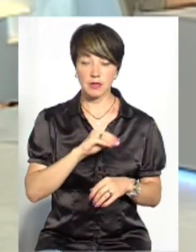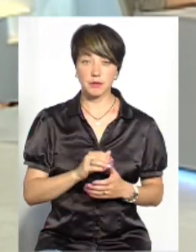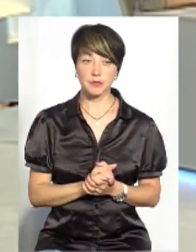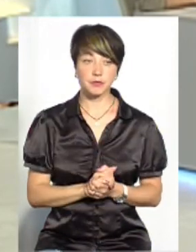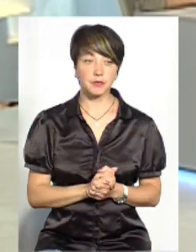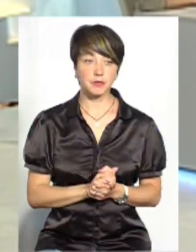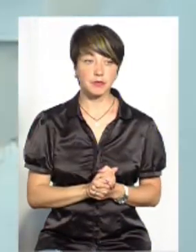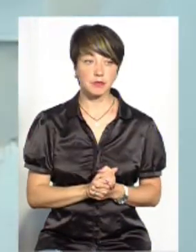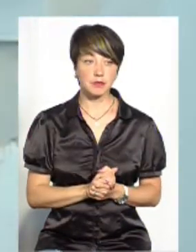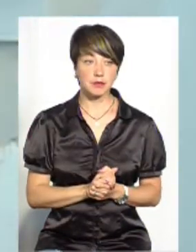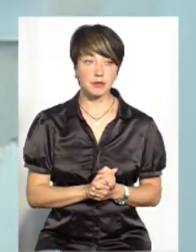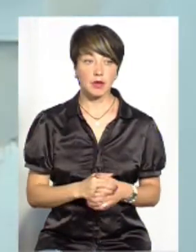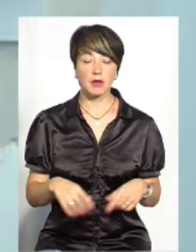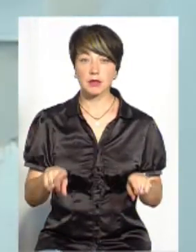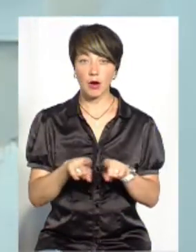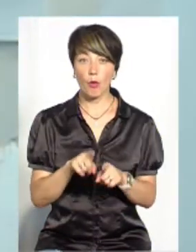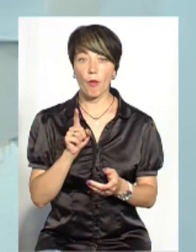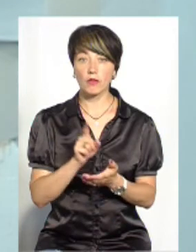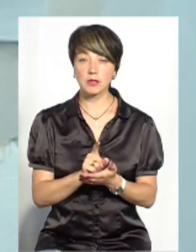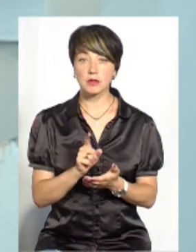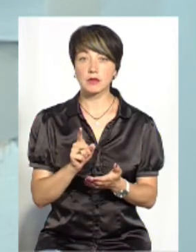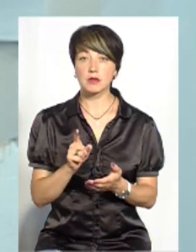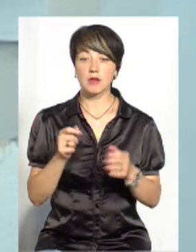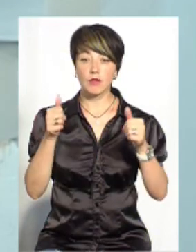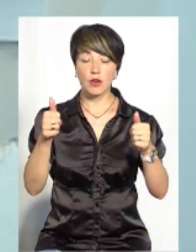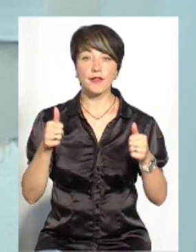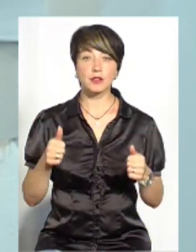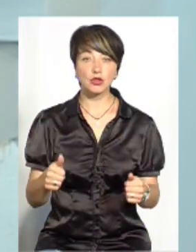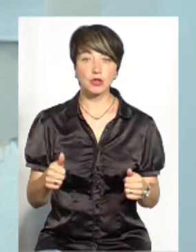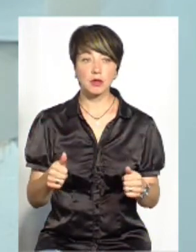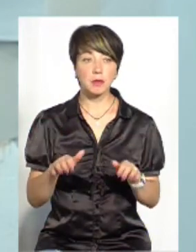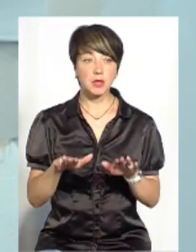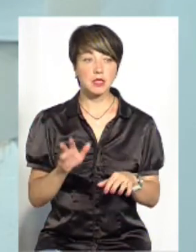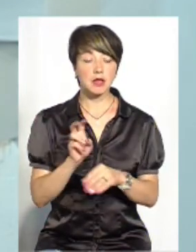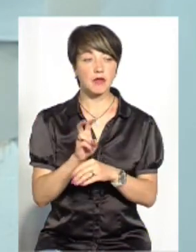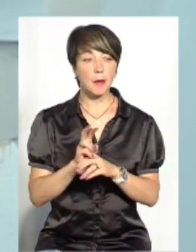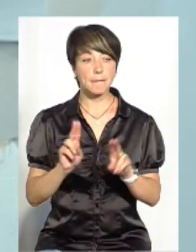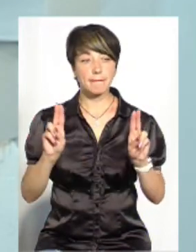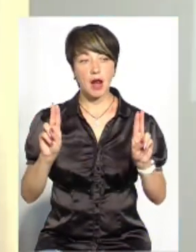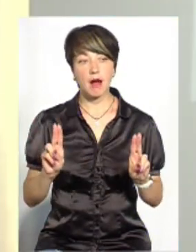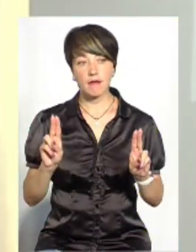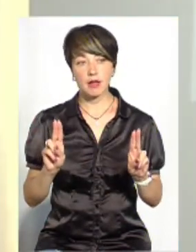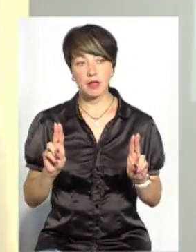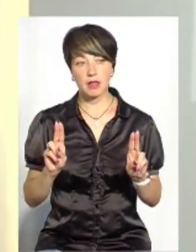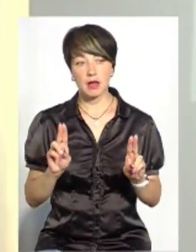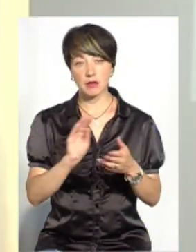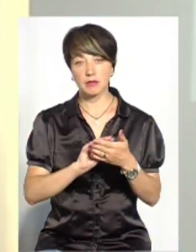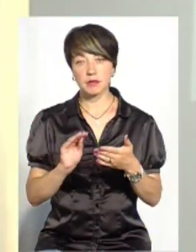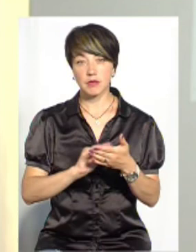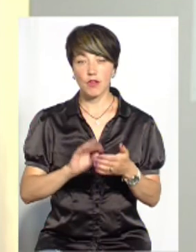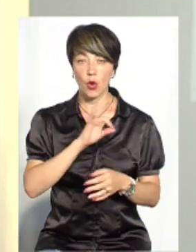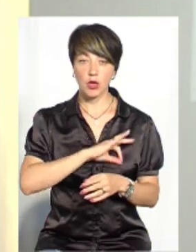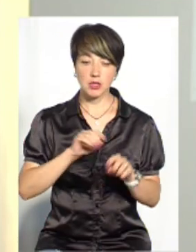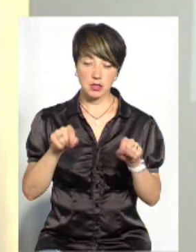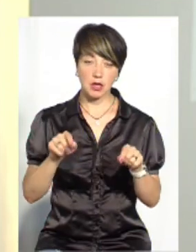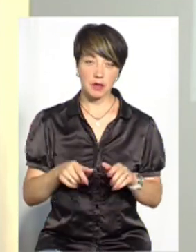атракціон з любої точки. Також повинні обов'язково бути вивішені на видному місці для відвідувачів правила безпечного користування